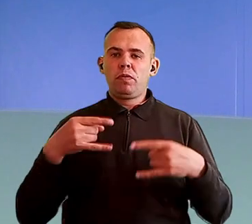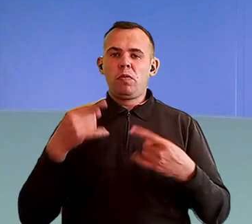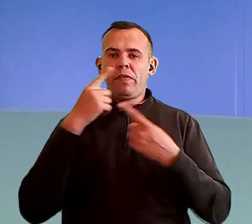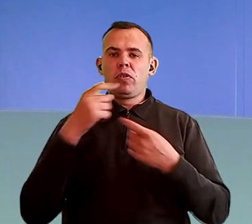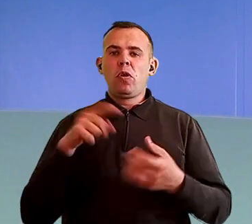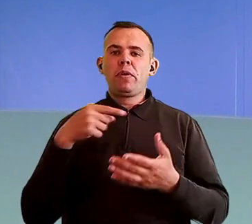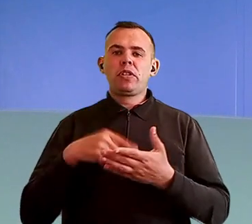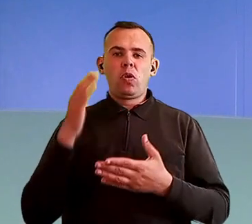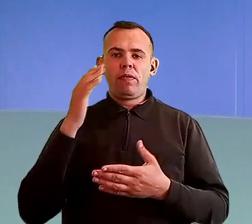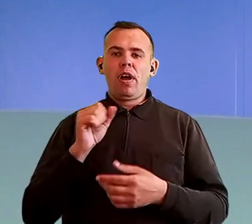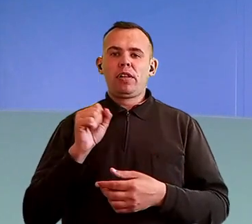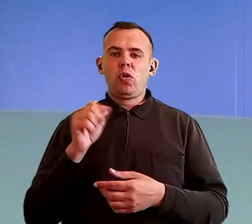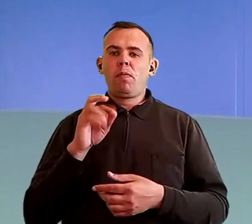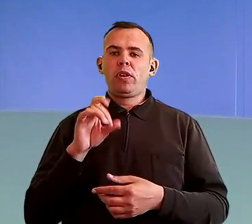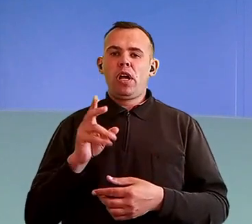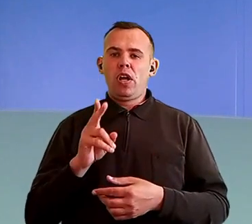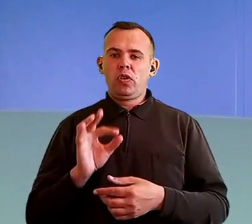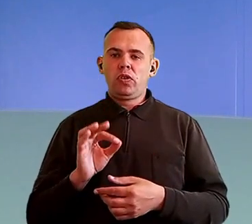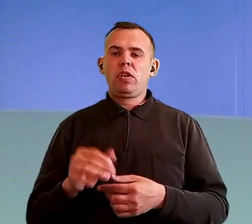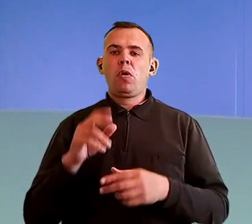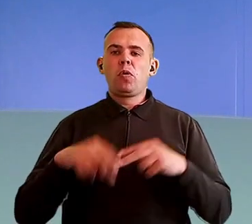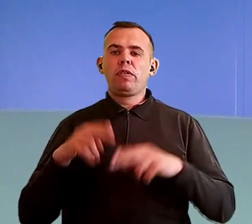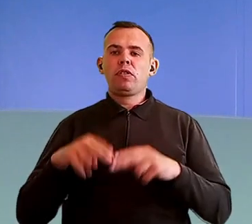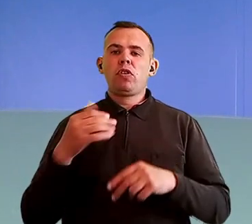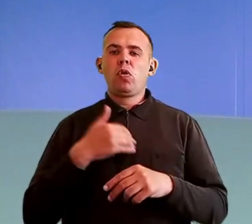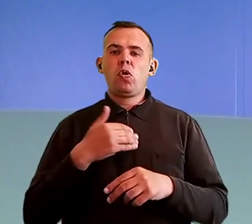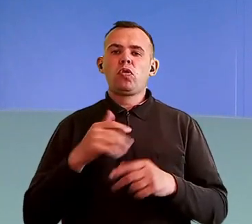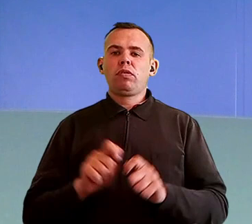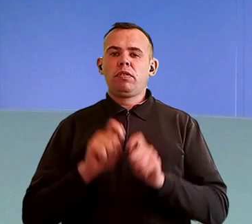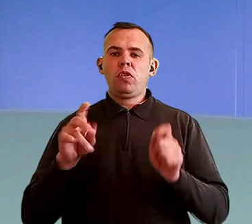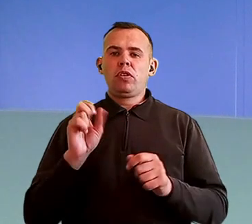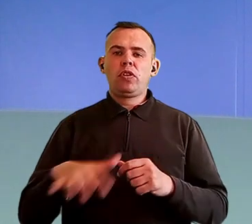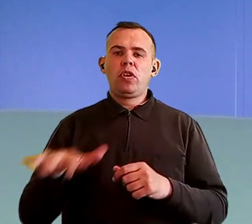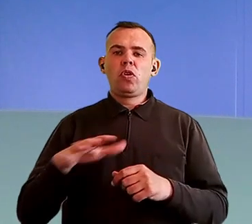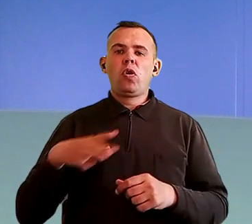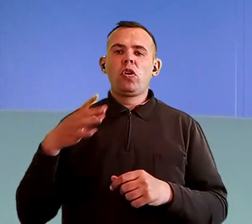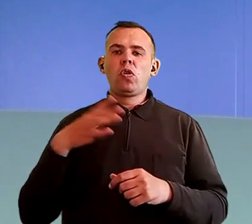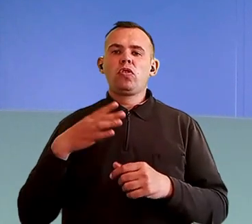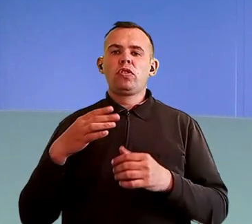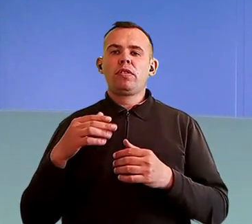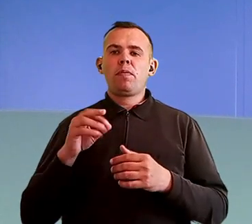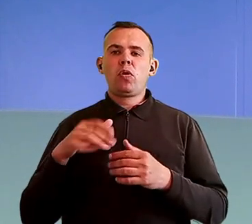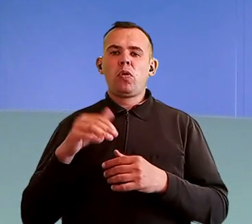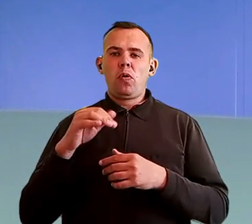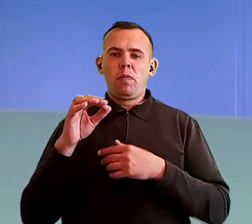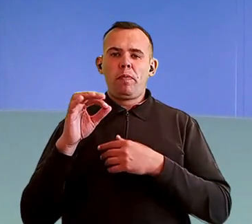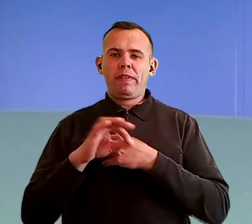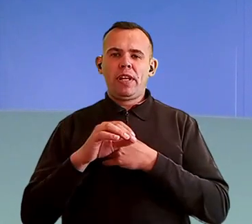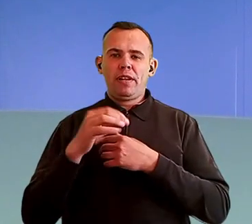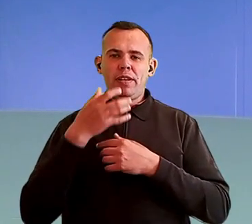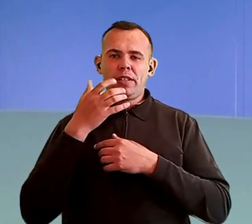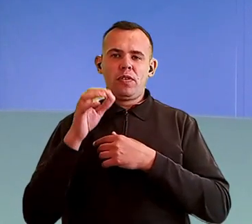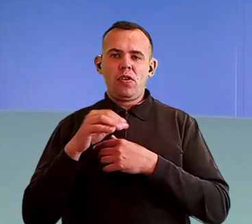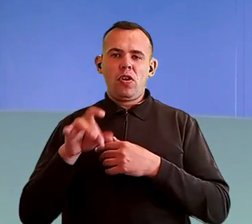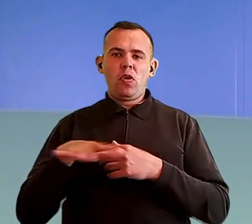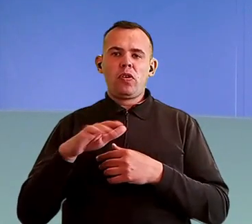Анатолій Бондаренко. Будівництво хочуть розгорнути на території колишнього полігону у Південно-Західному районі. Нині обговорюють